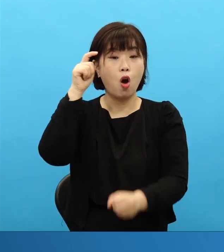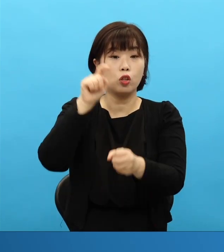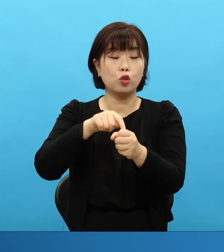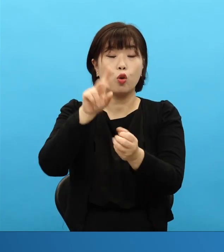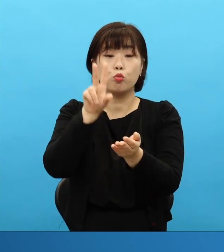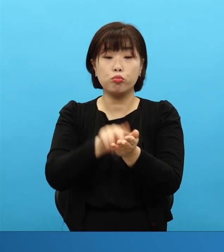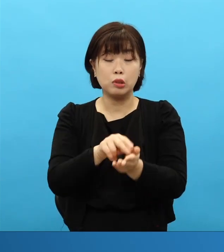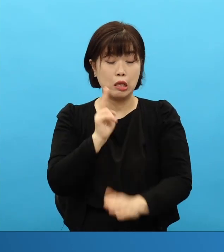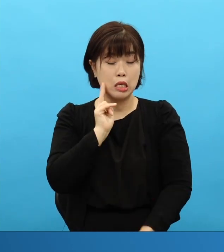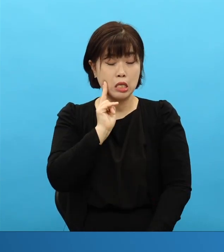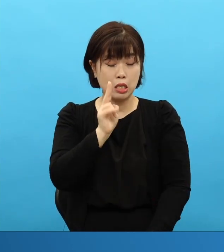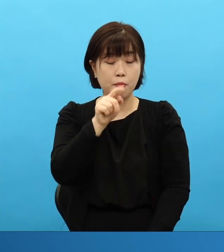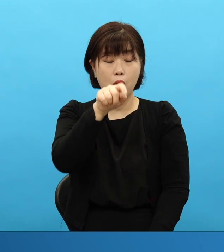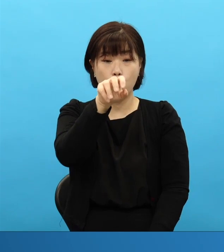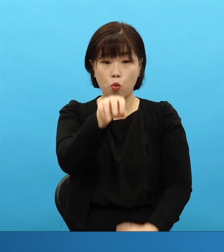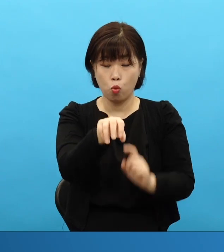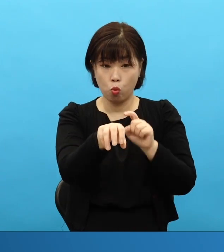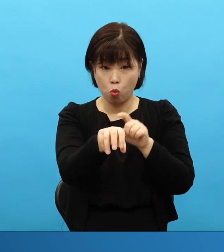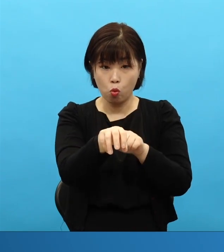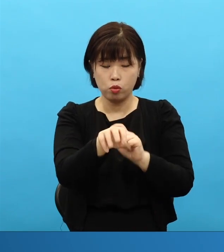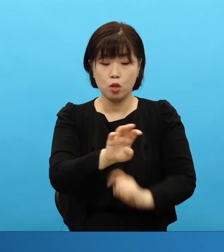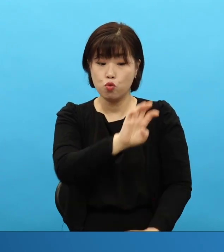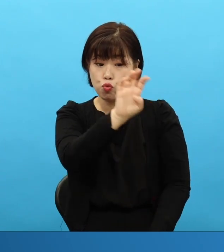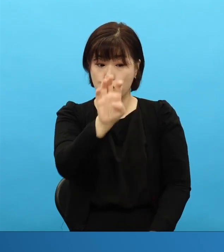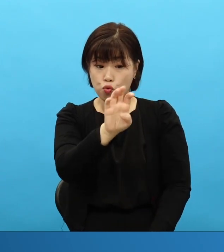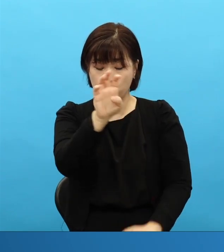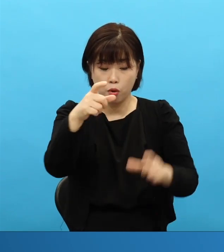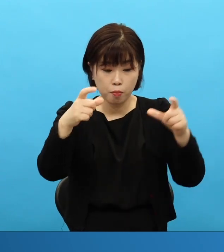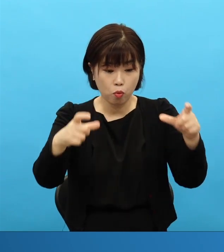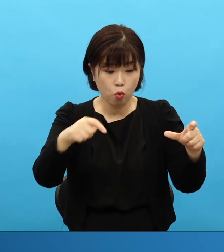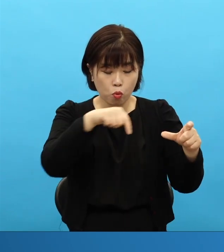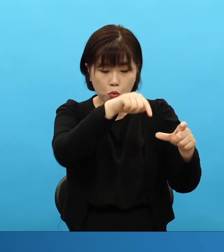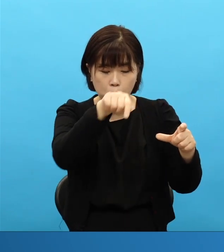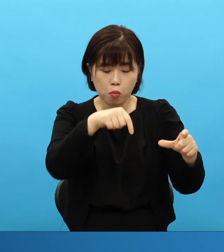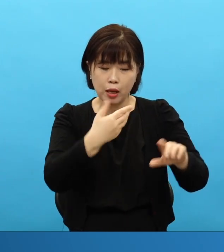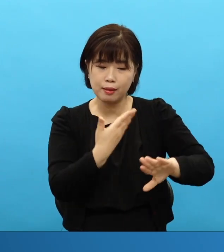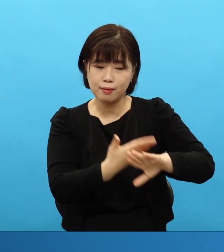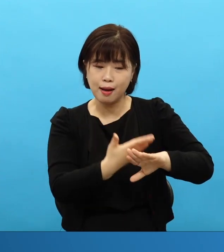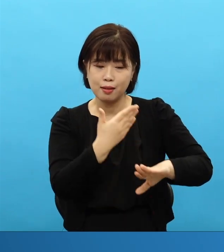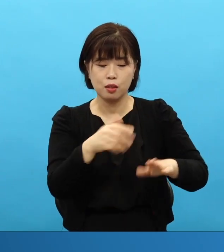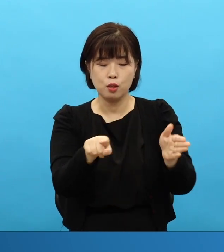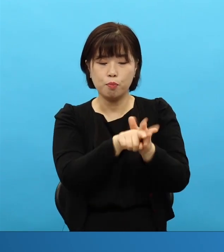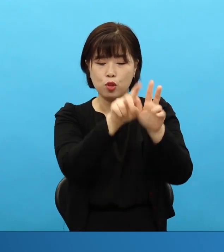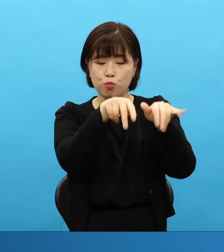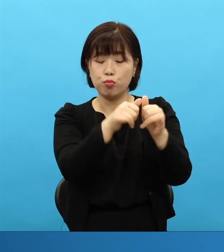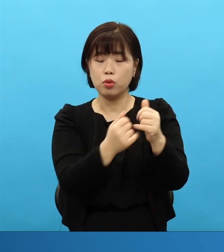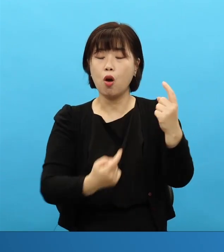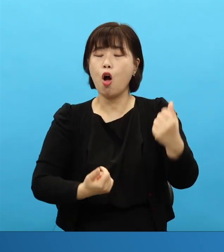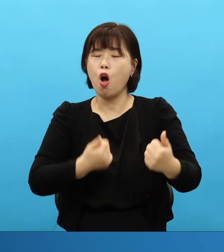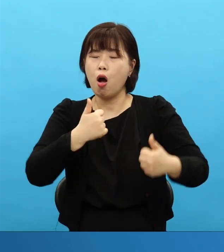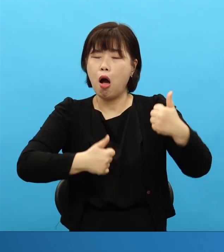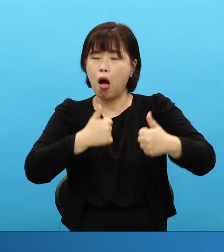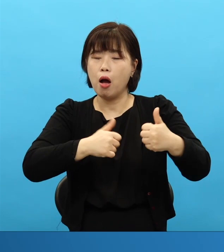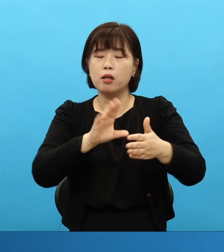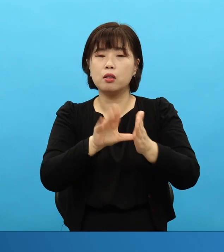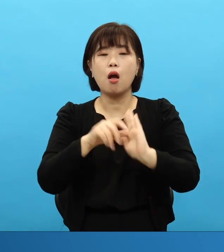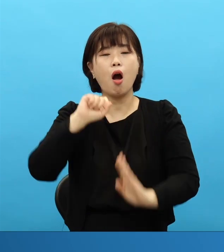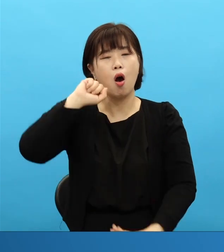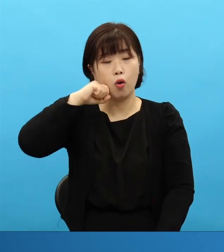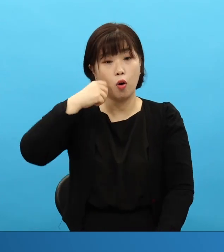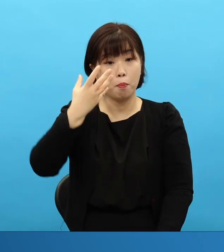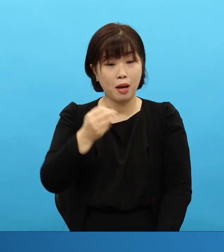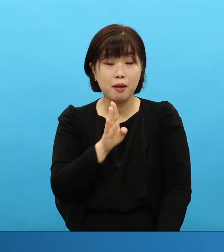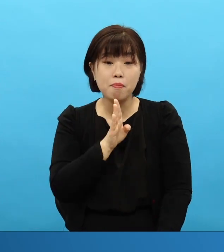유럽 현장에서 또 유럽인들과 경쟁을 하셔야 되는데 어려움도 많으셨을 것 같아요. 그런 어려움 속에서 어떤